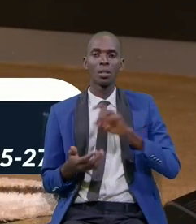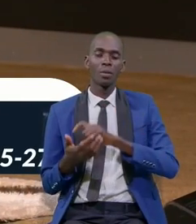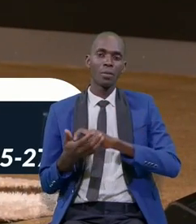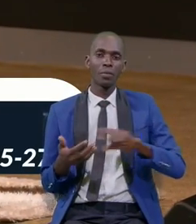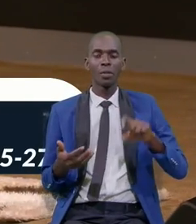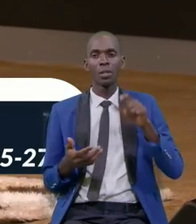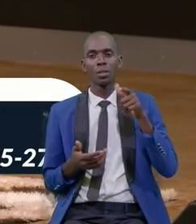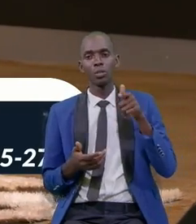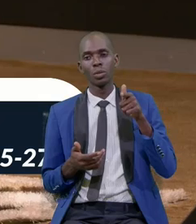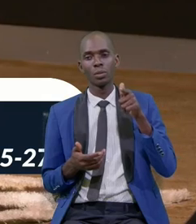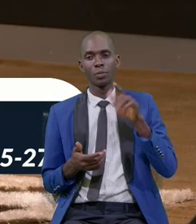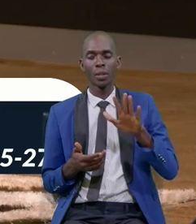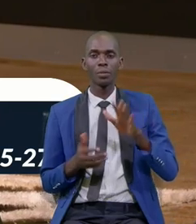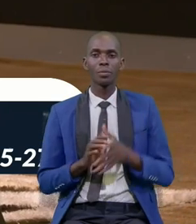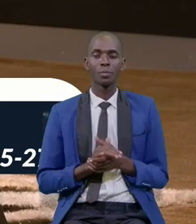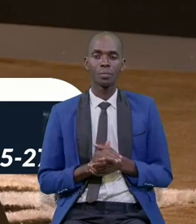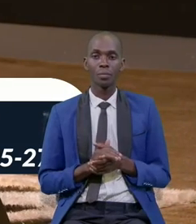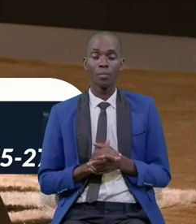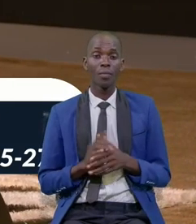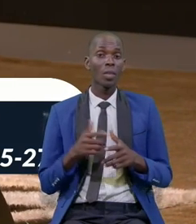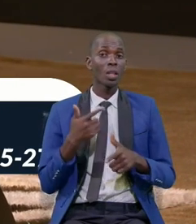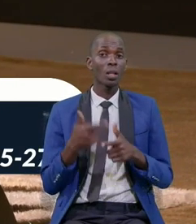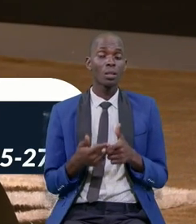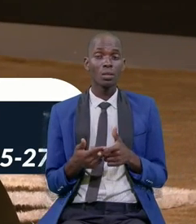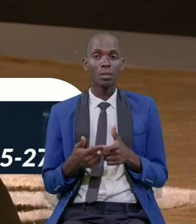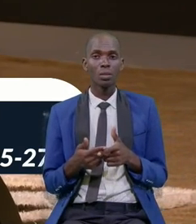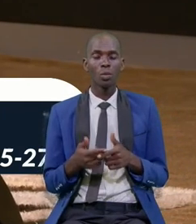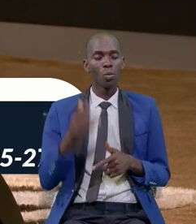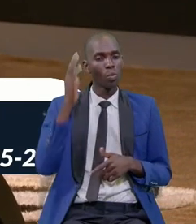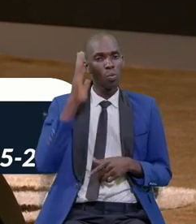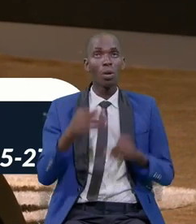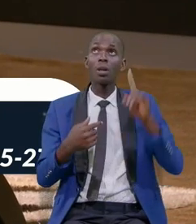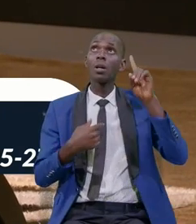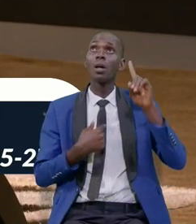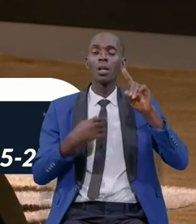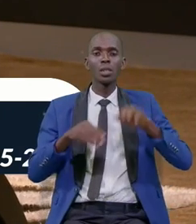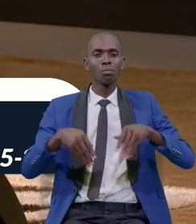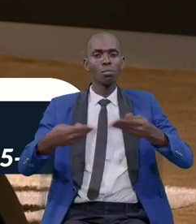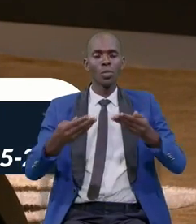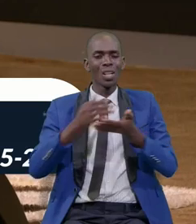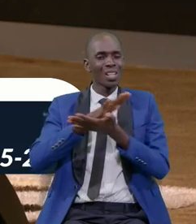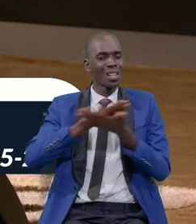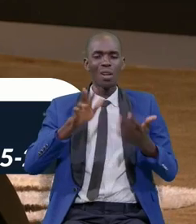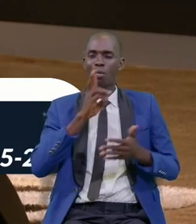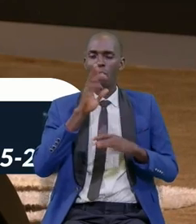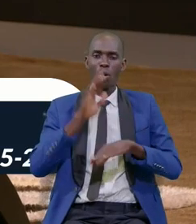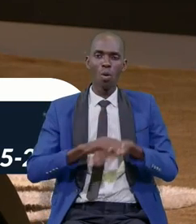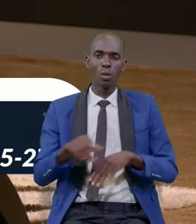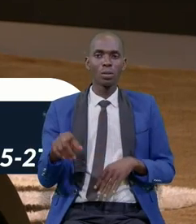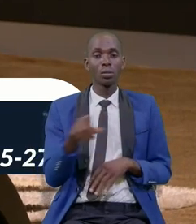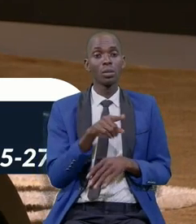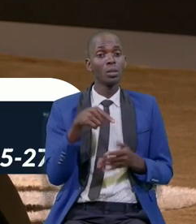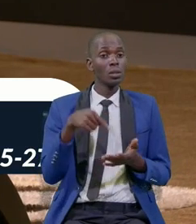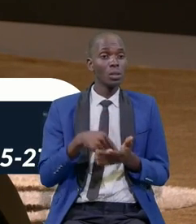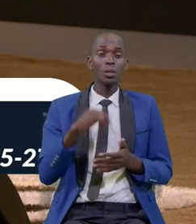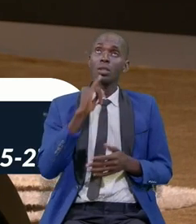36, verset 25. Je répandrai sur vous une... Ouais, ça c'est Dieu